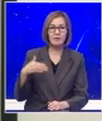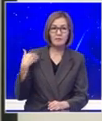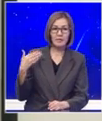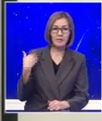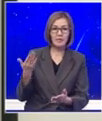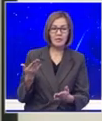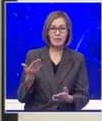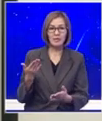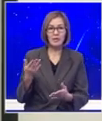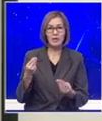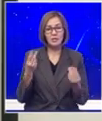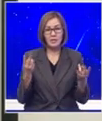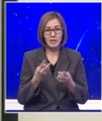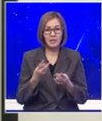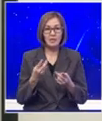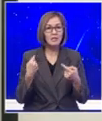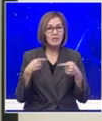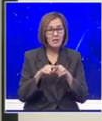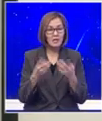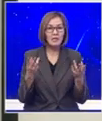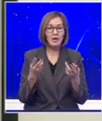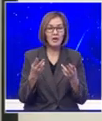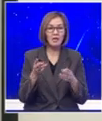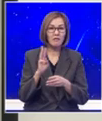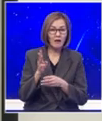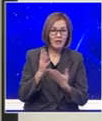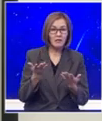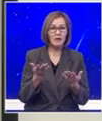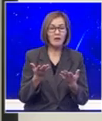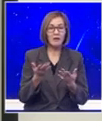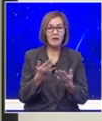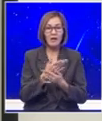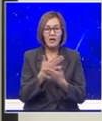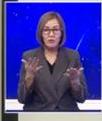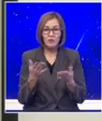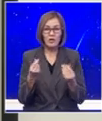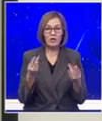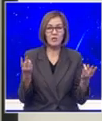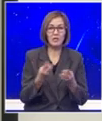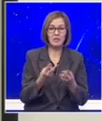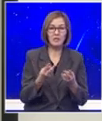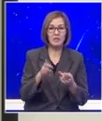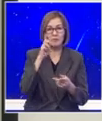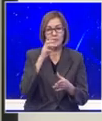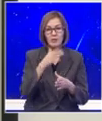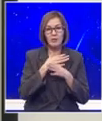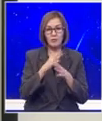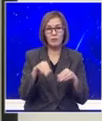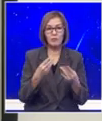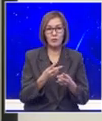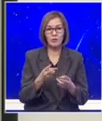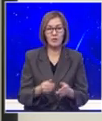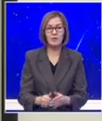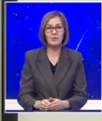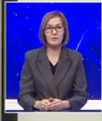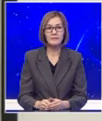ана переводной заявка ғой. Я вот сол мәселе болады, например, минеральный удобренияда уже производителдерде Қазазот пен